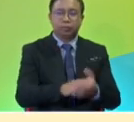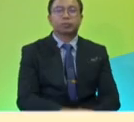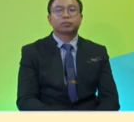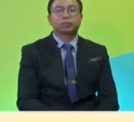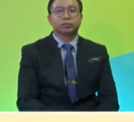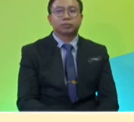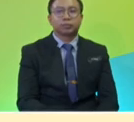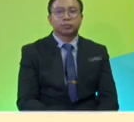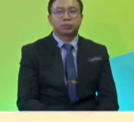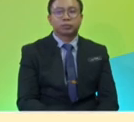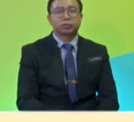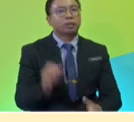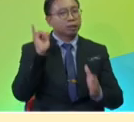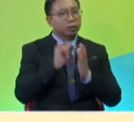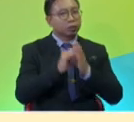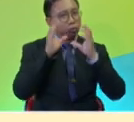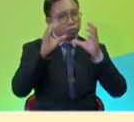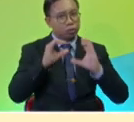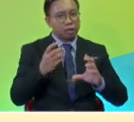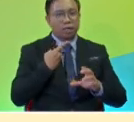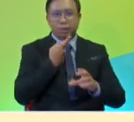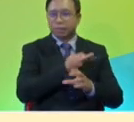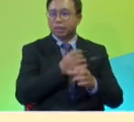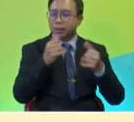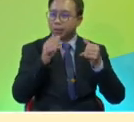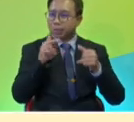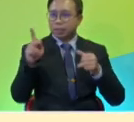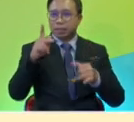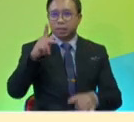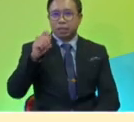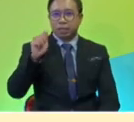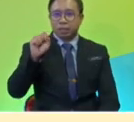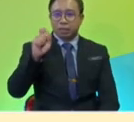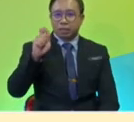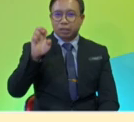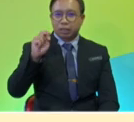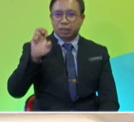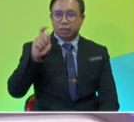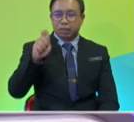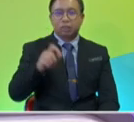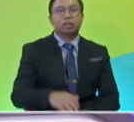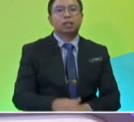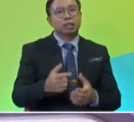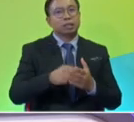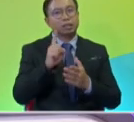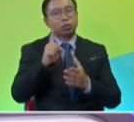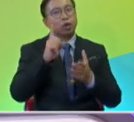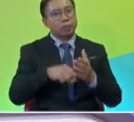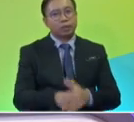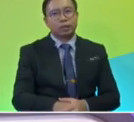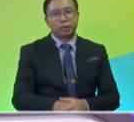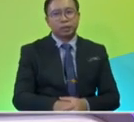okey itulah cara kita nak mainkan custter lagi satulah Cikgu lagi satu boleh tak ada masalah okey ini